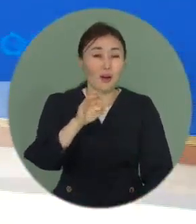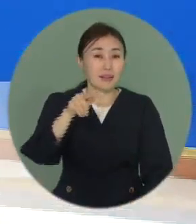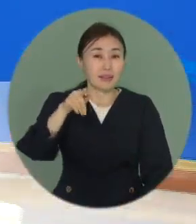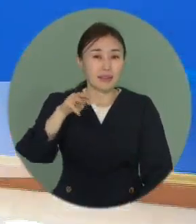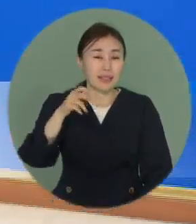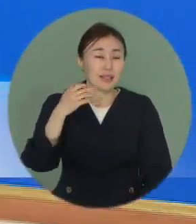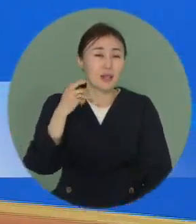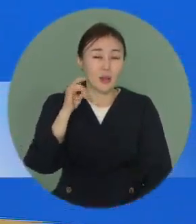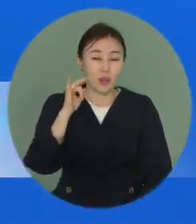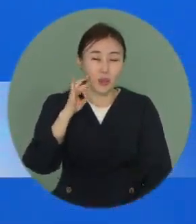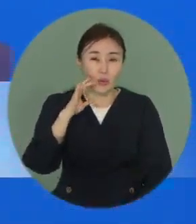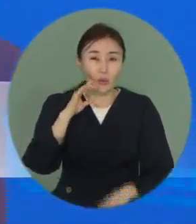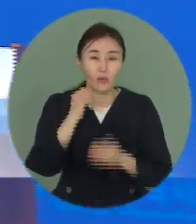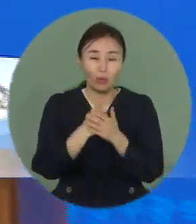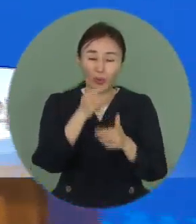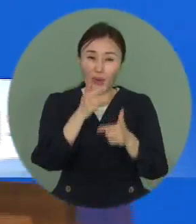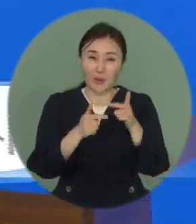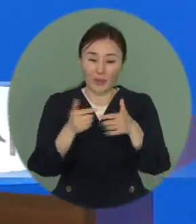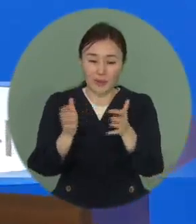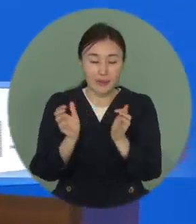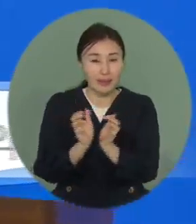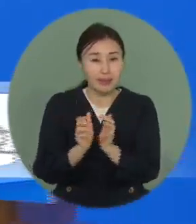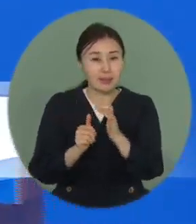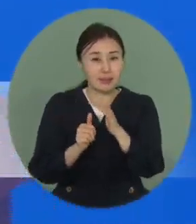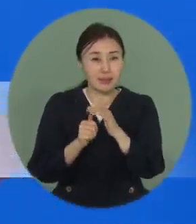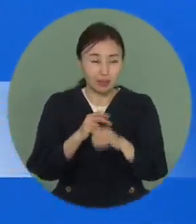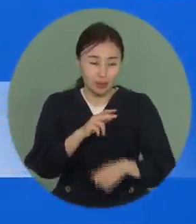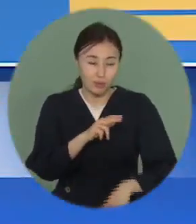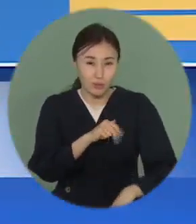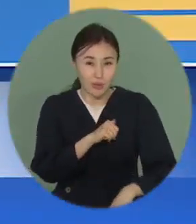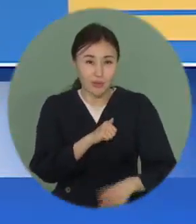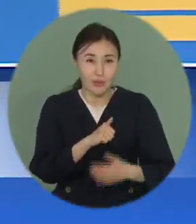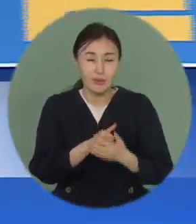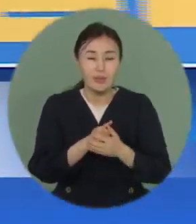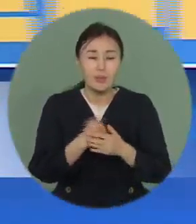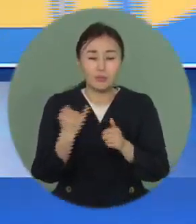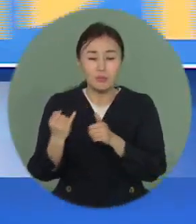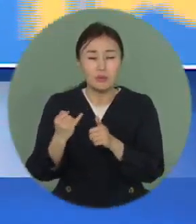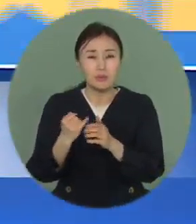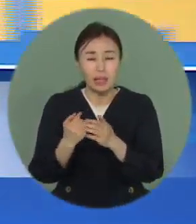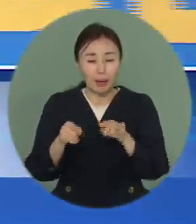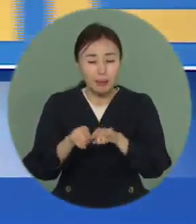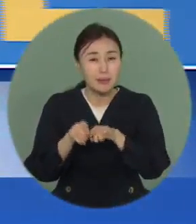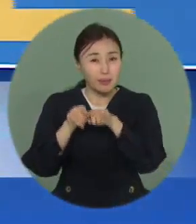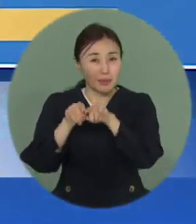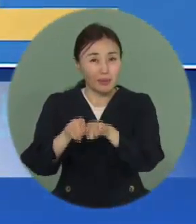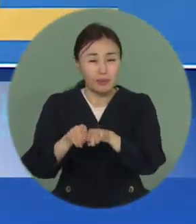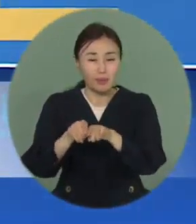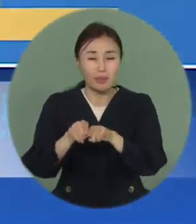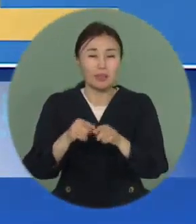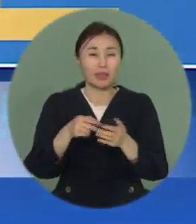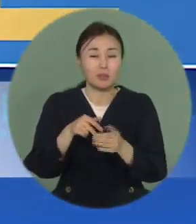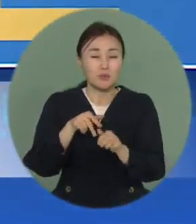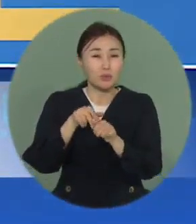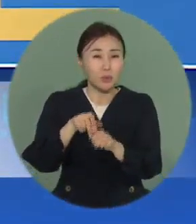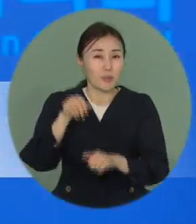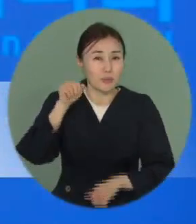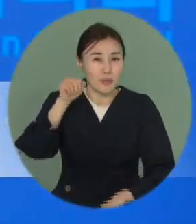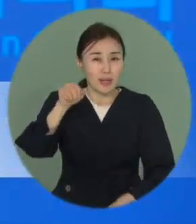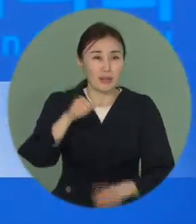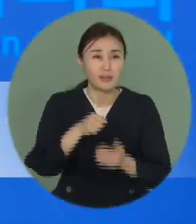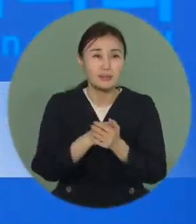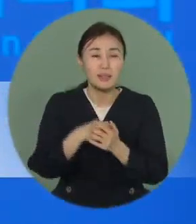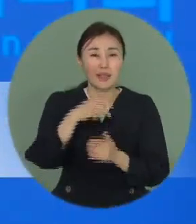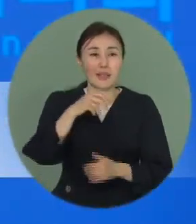오늘 광주 서구 갑 출마를 선언했습니다 부인 남영신 씨가 대독한 출마 선언문에서 송대표는 검찰